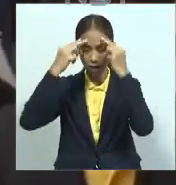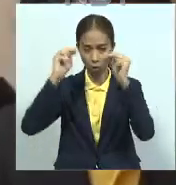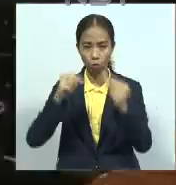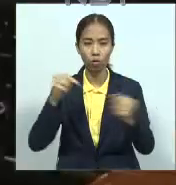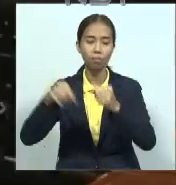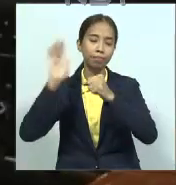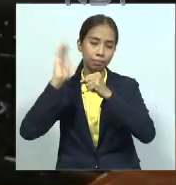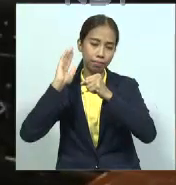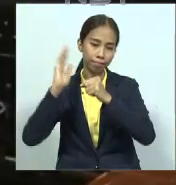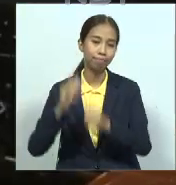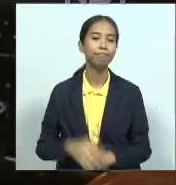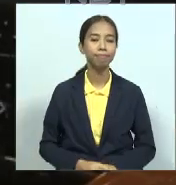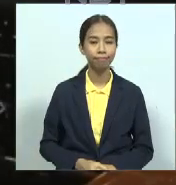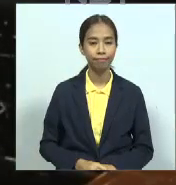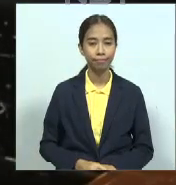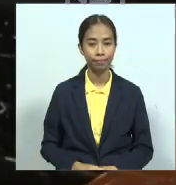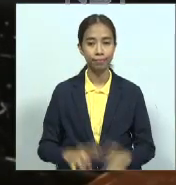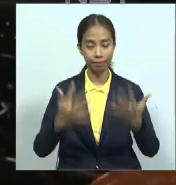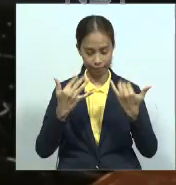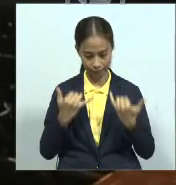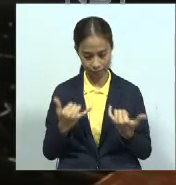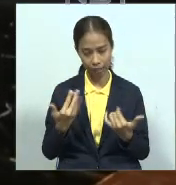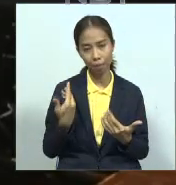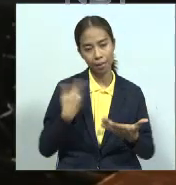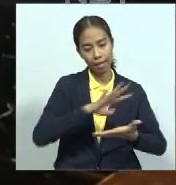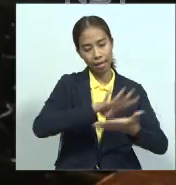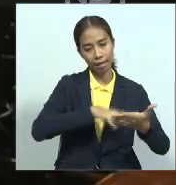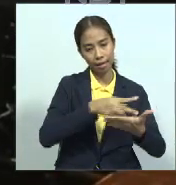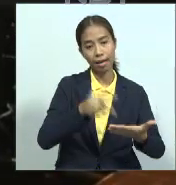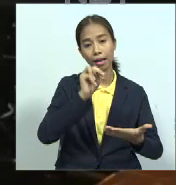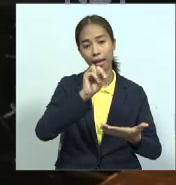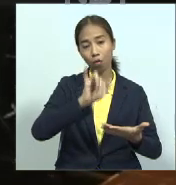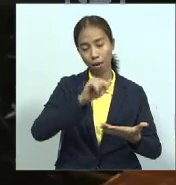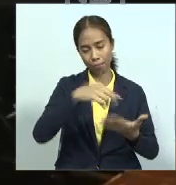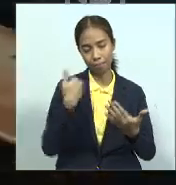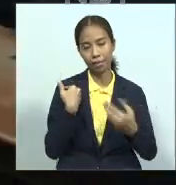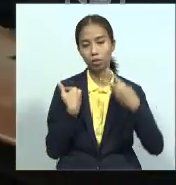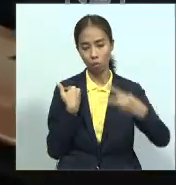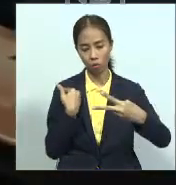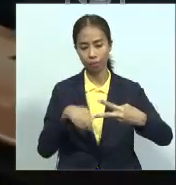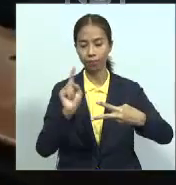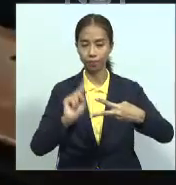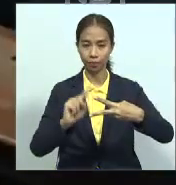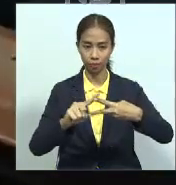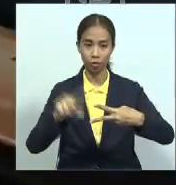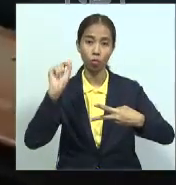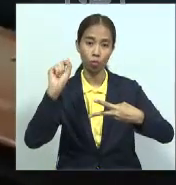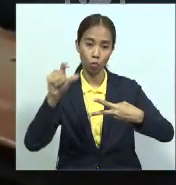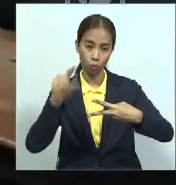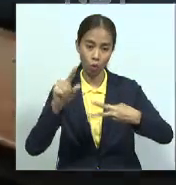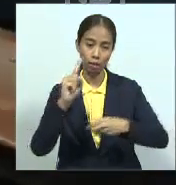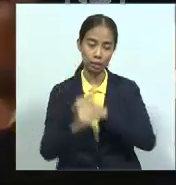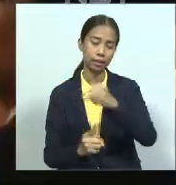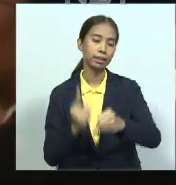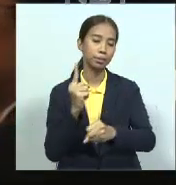อของรัฐบาลนะครับต่อไปทั้งนี้ได้แบ่งนโยบายออกเป็น2ประเภทด้วยกันประเภทแรกคือนโยบายเร่งด่วนระยะ1